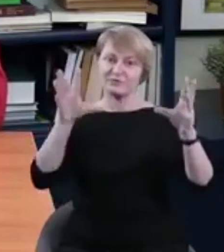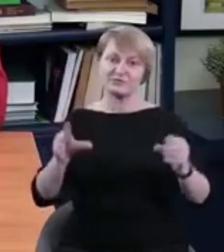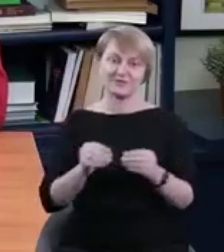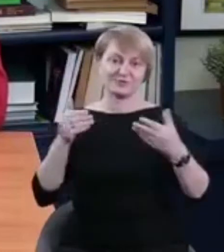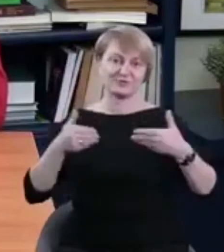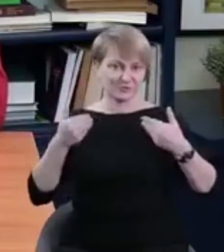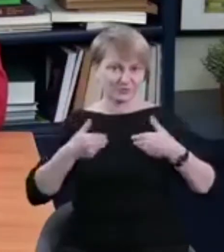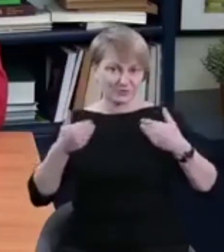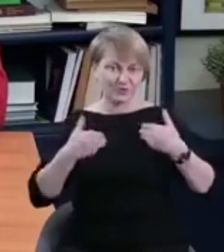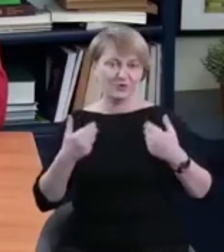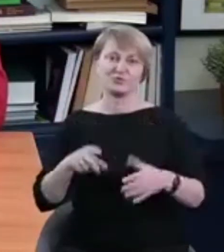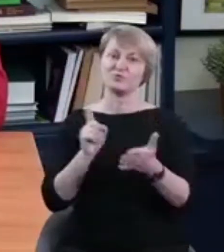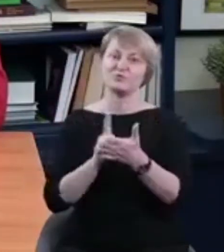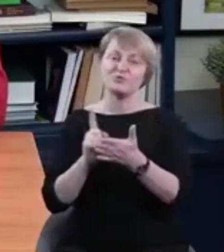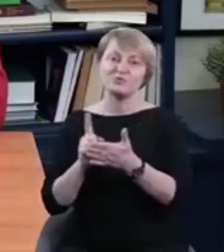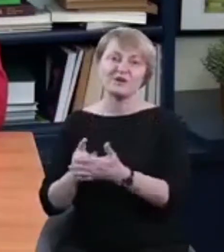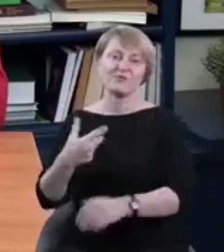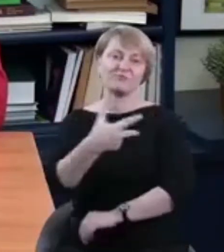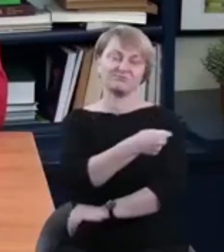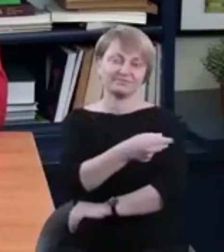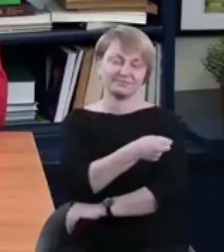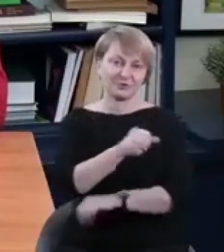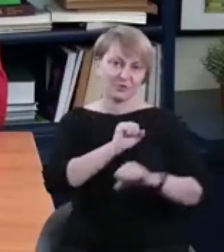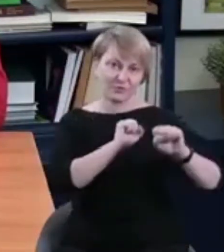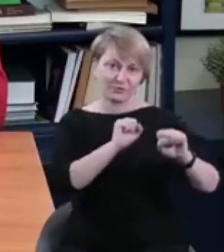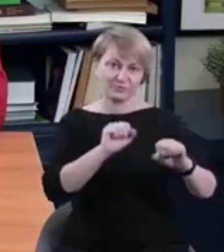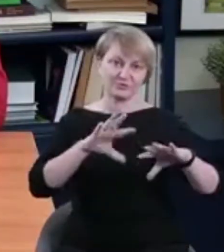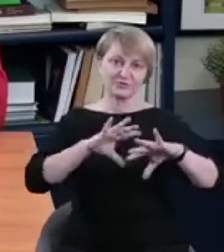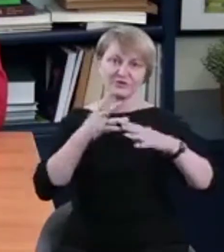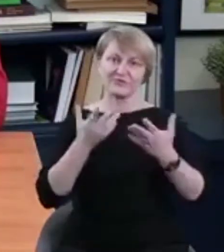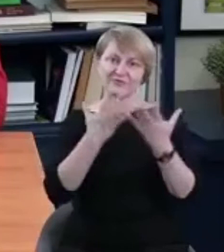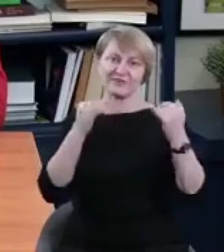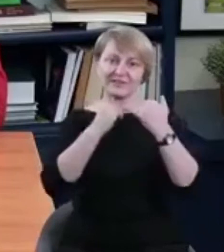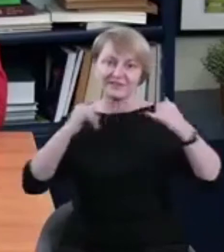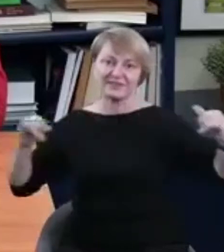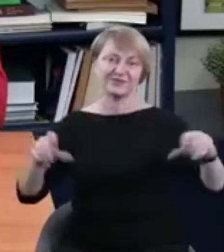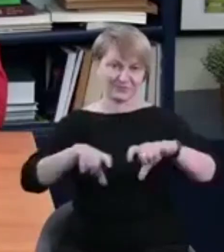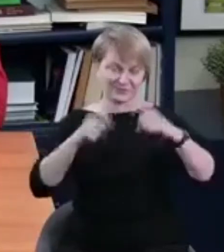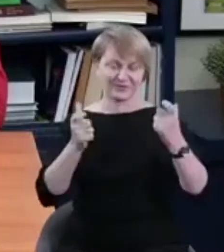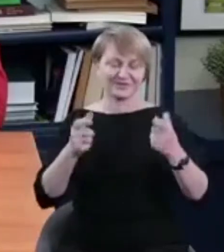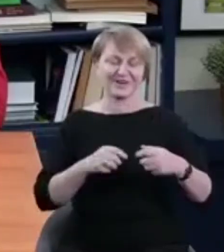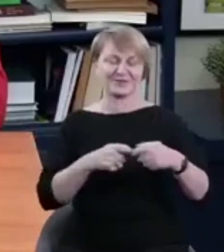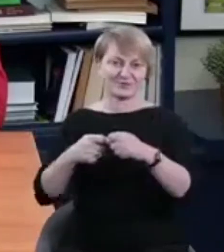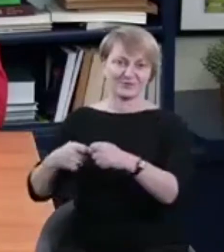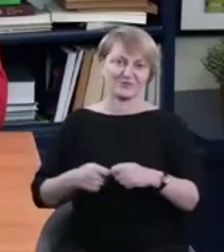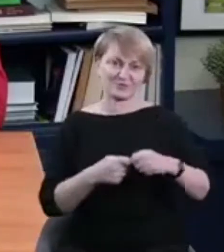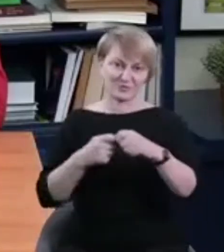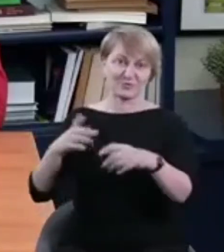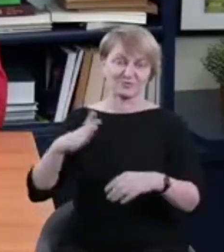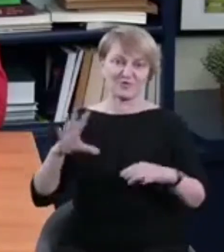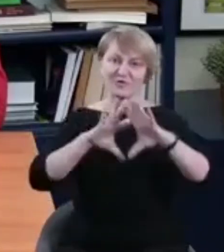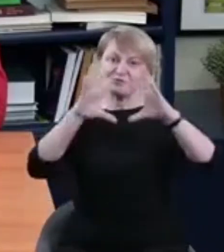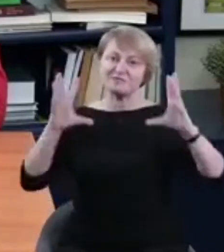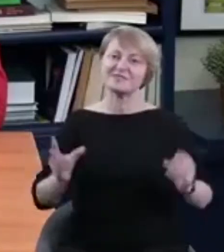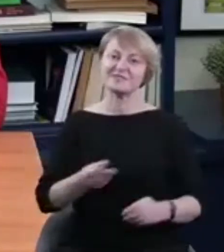szybko zaszczepić żeby wiele innych dobrych wydarzeń się dla nas wspólnie wydarzyło także wszystkiego najlepszego w nowym